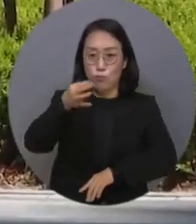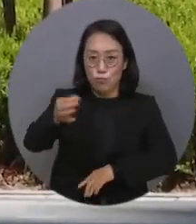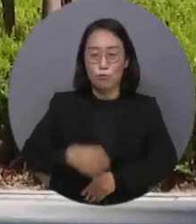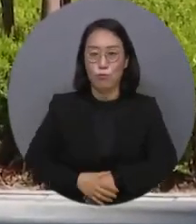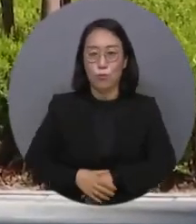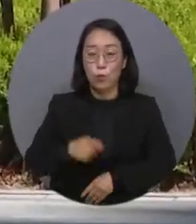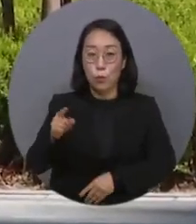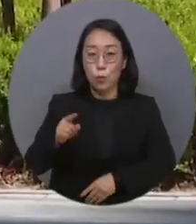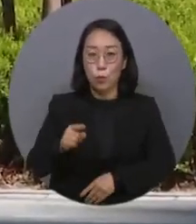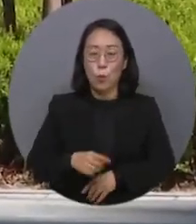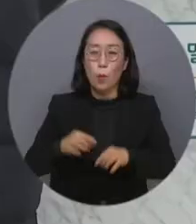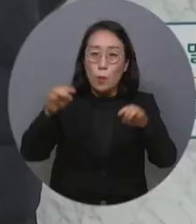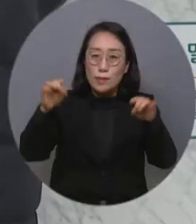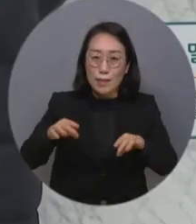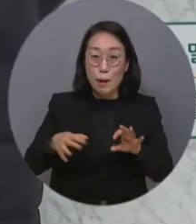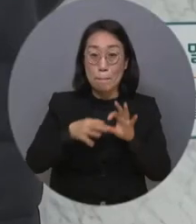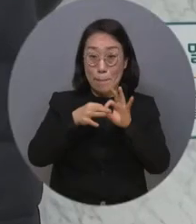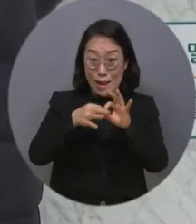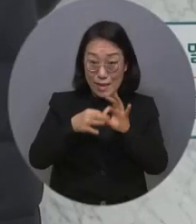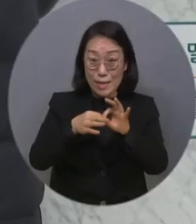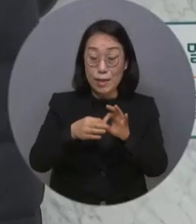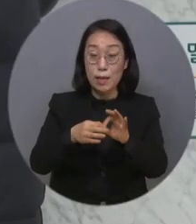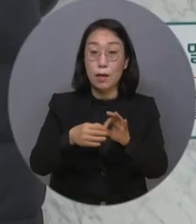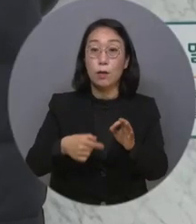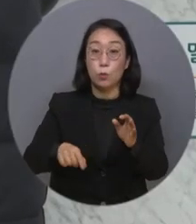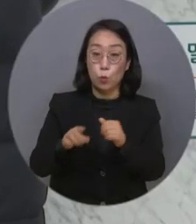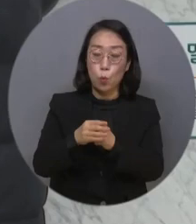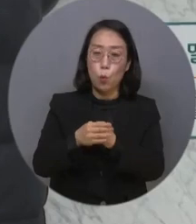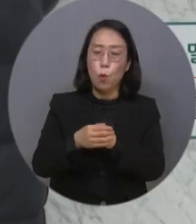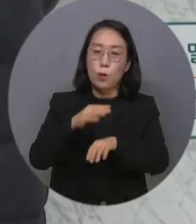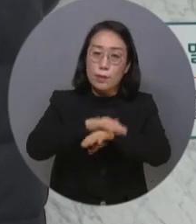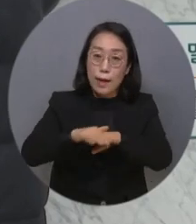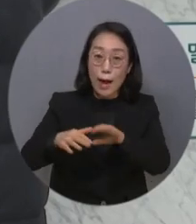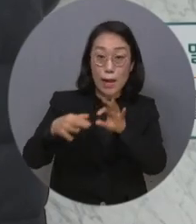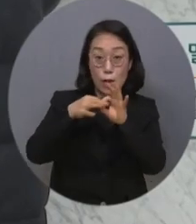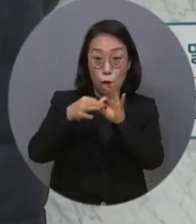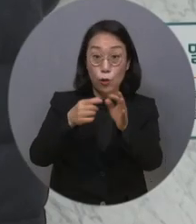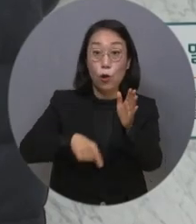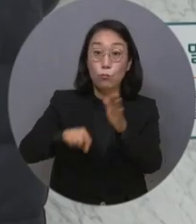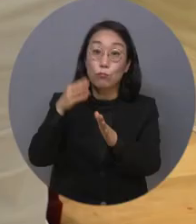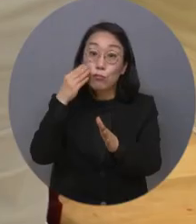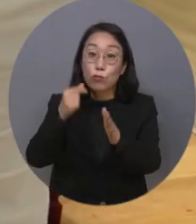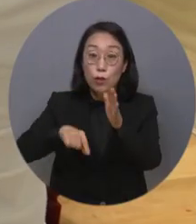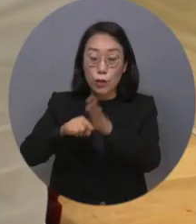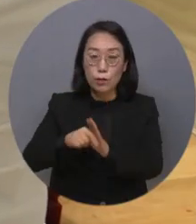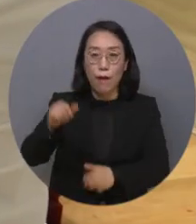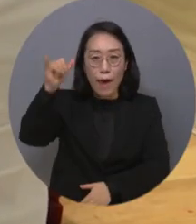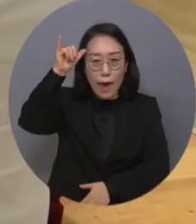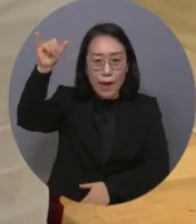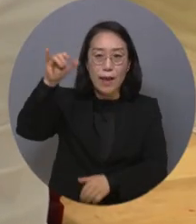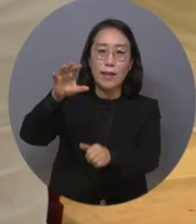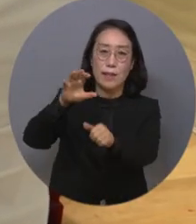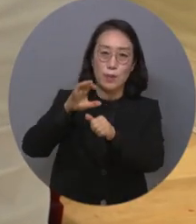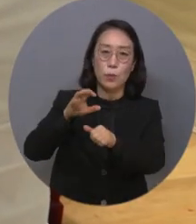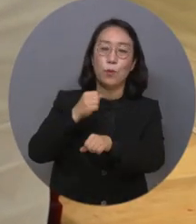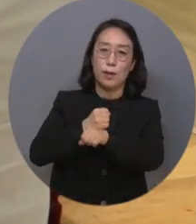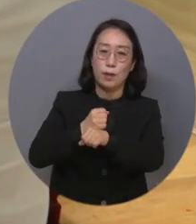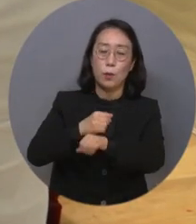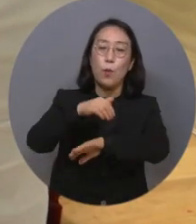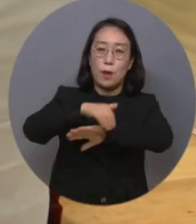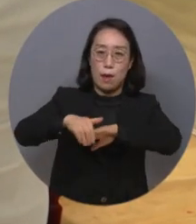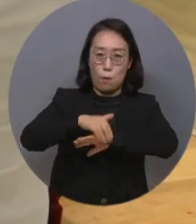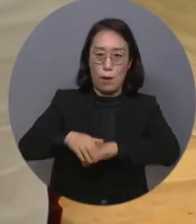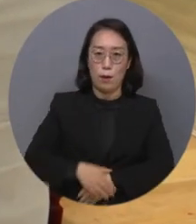걸리는 시간을 단축하고 수요 공급 불일치를 완화하기 위해 인공지능을 활용하기로 했습니다. 이와